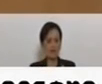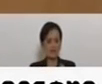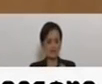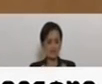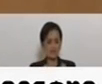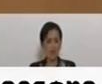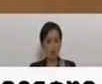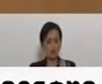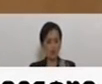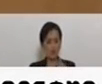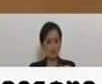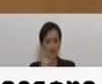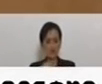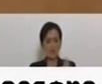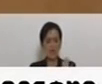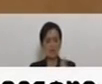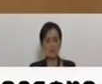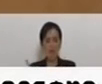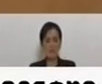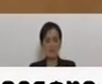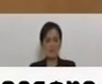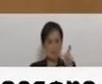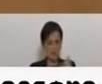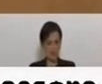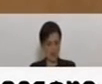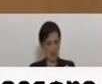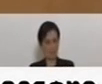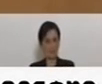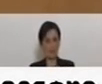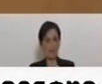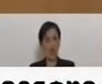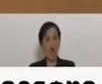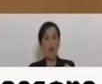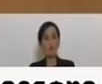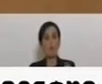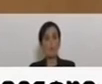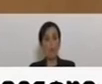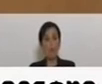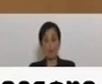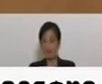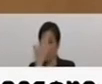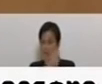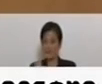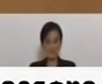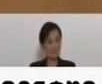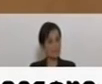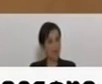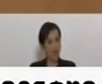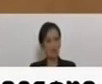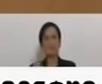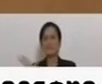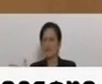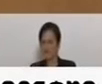1999 წლის 9 აპრილის გმირებს ეკუთვნის და ეკუთვნის არამხოლოდ საქართველოს ხალხის სახელით, არამედ ყველა